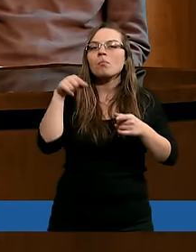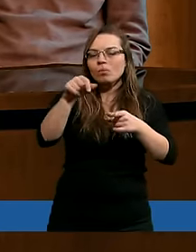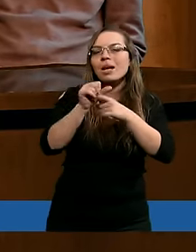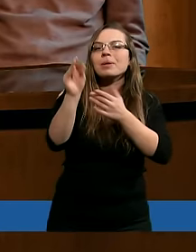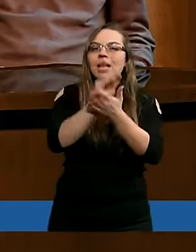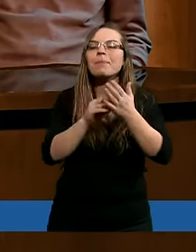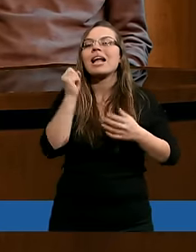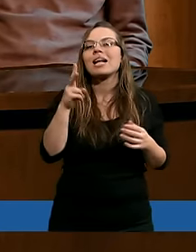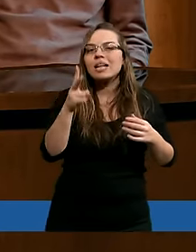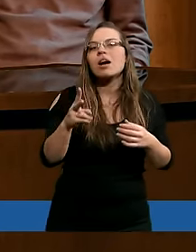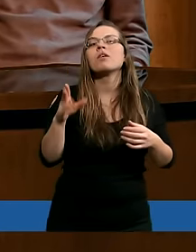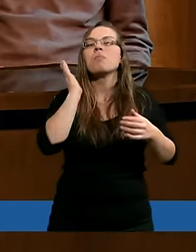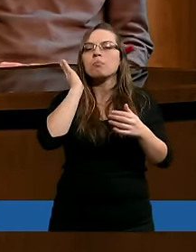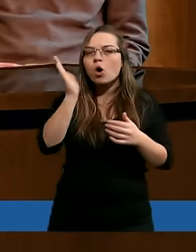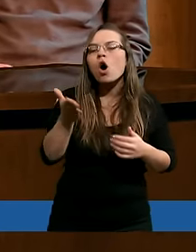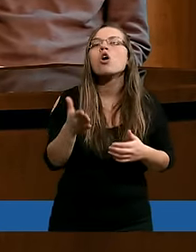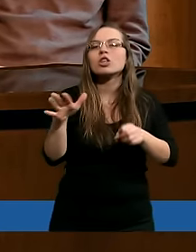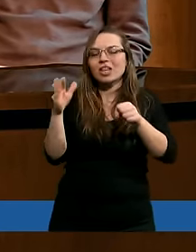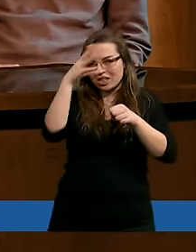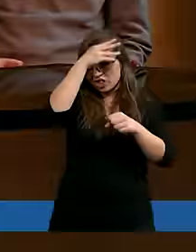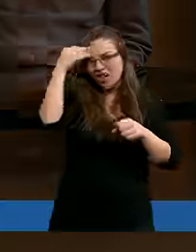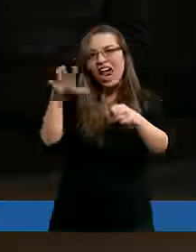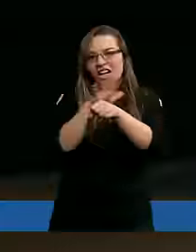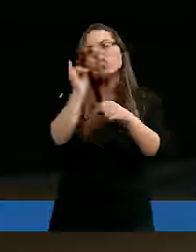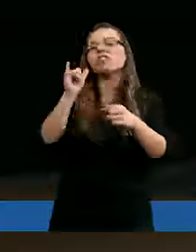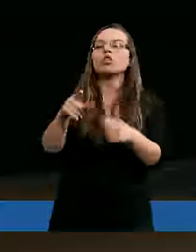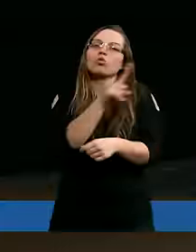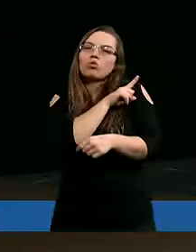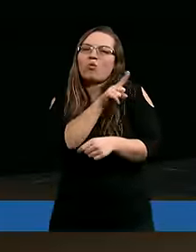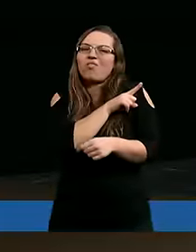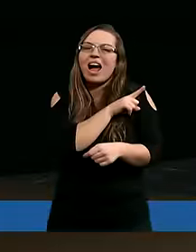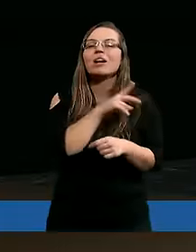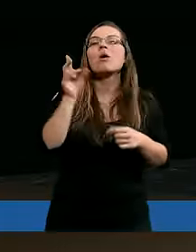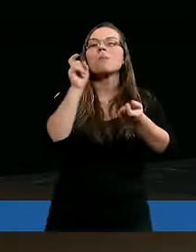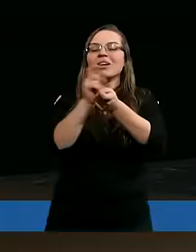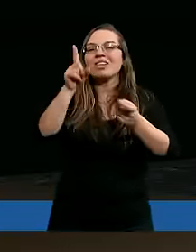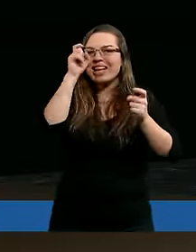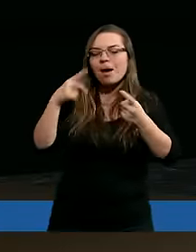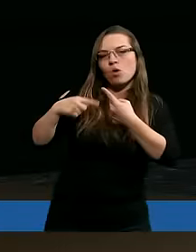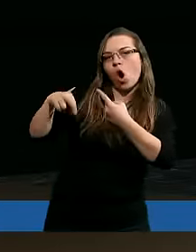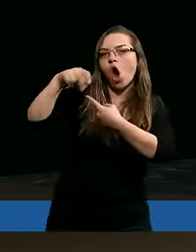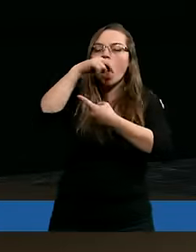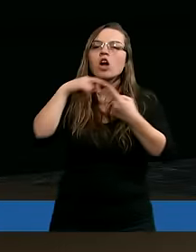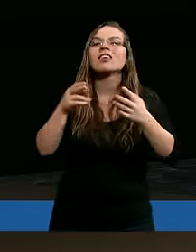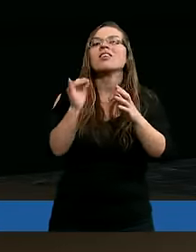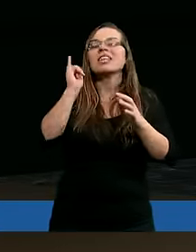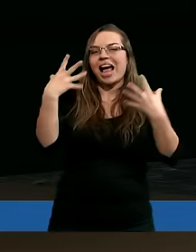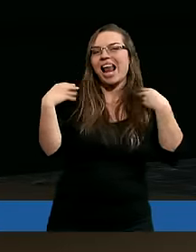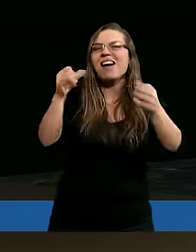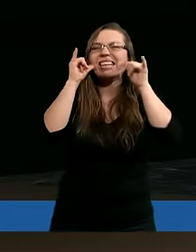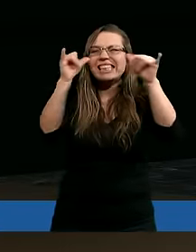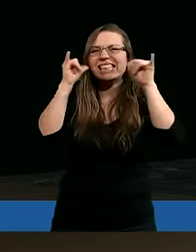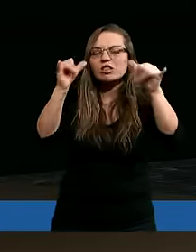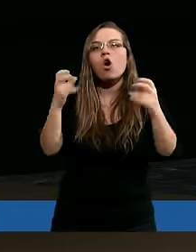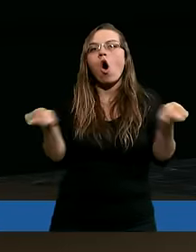Jest napisane tak. Bądźcie trzeźwi, czuwajcie. Przeciwnik wasz, diabeł, chodzi wokoło jak lew ryczący,